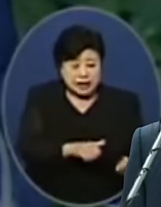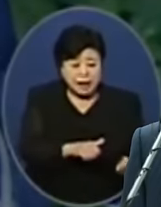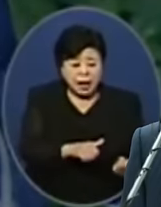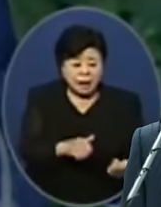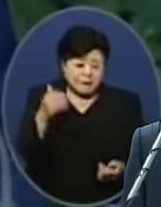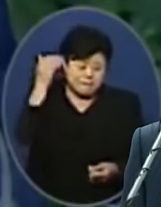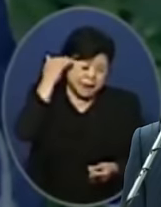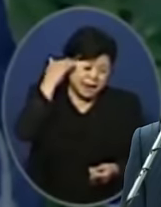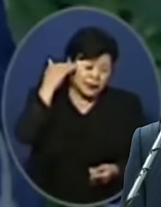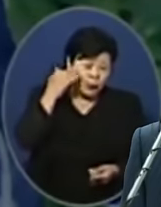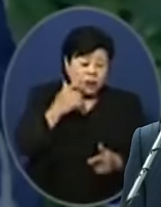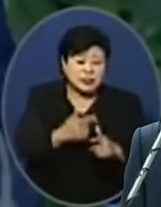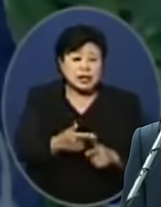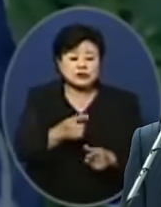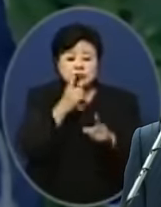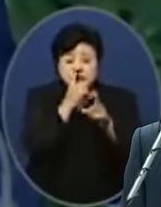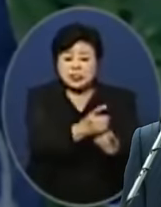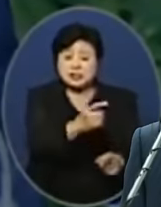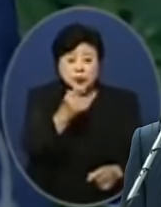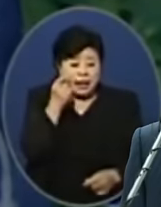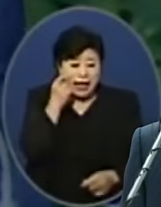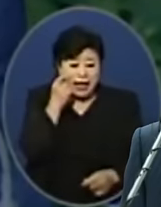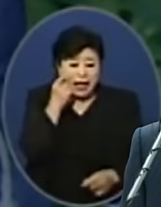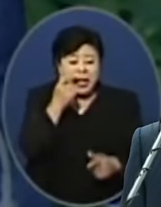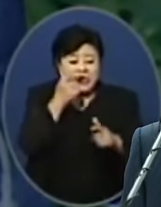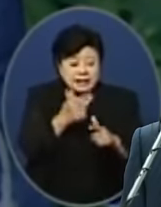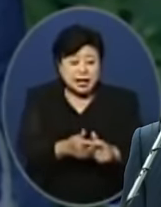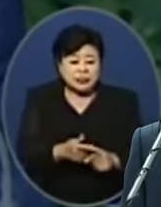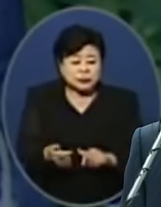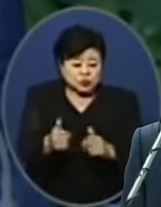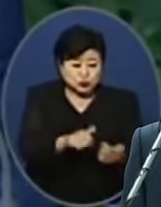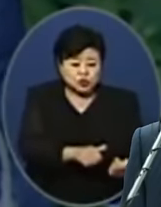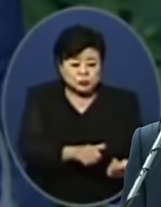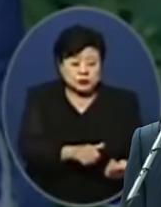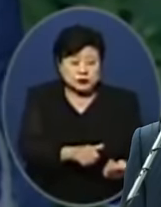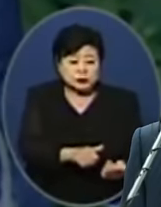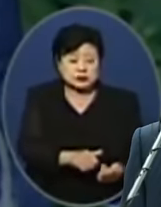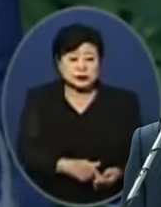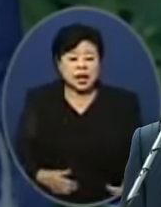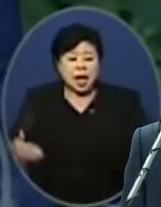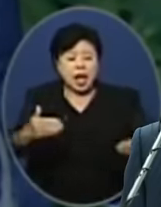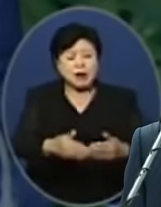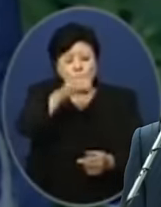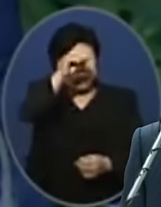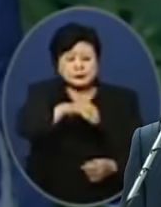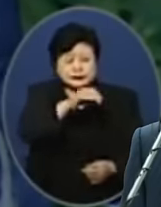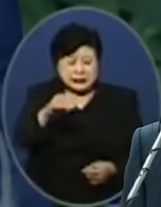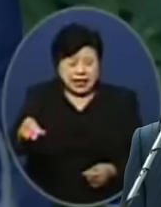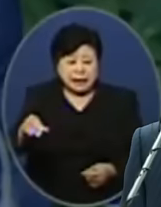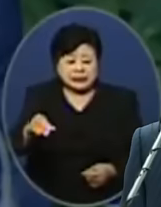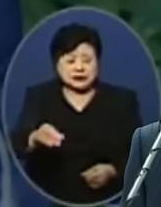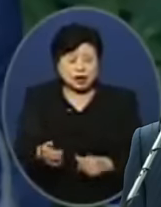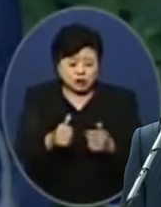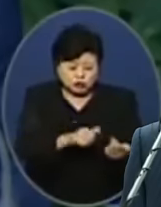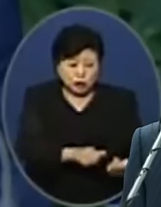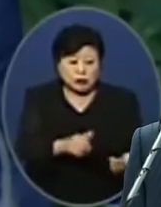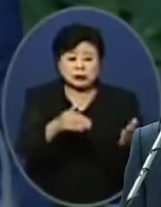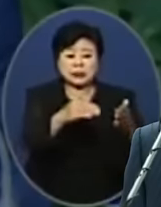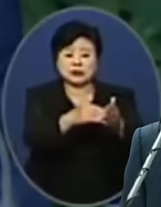아무리 다가와도 예수님을 이길 수 없는 것은 예수님을 죽음을 안고 십자가에서